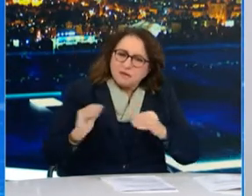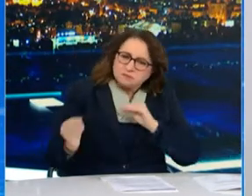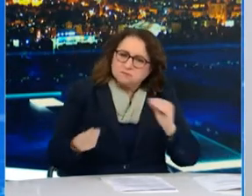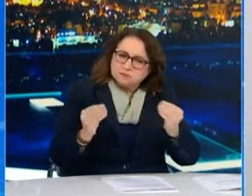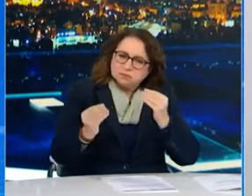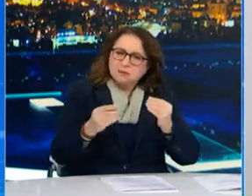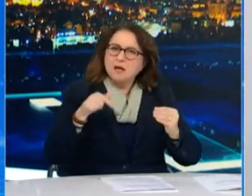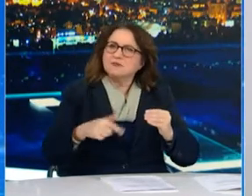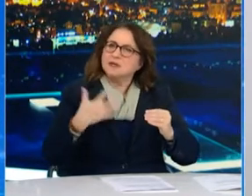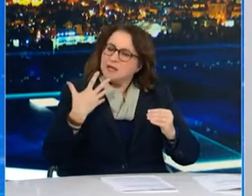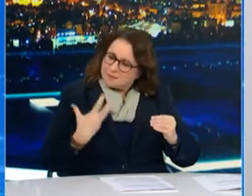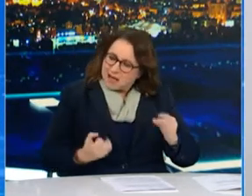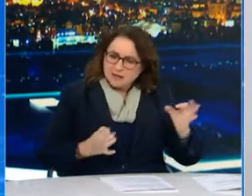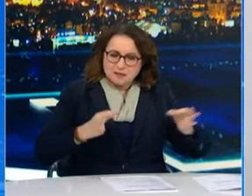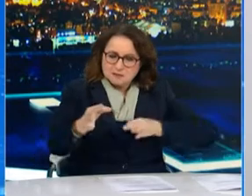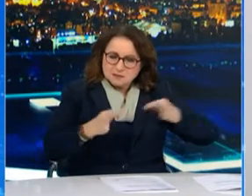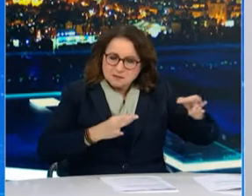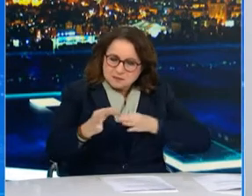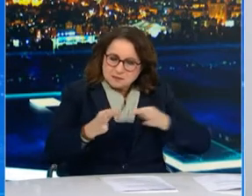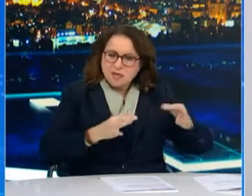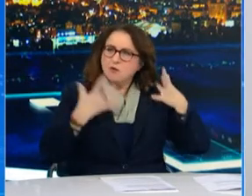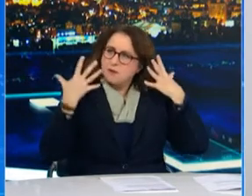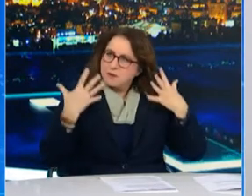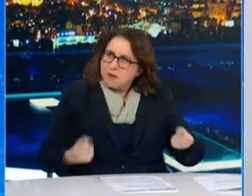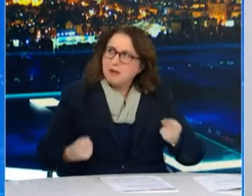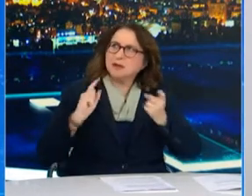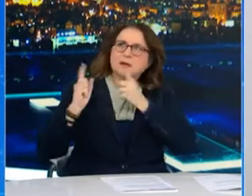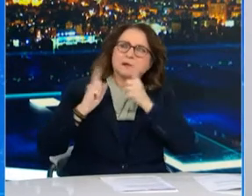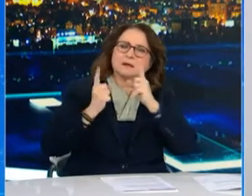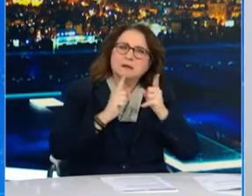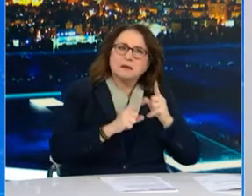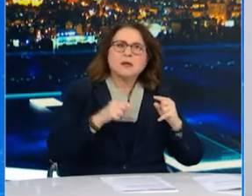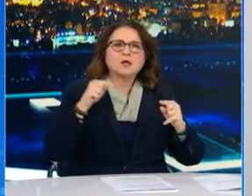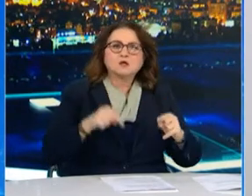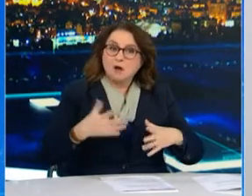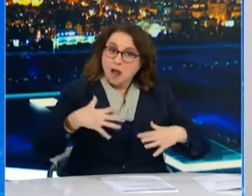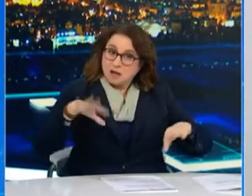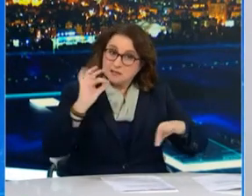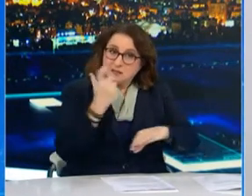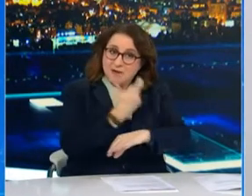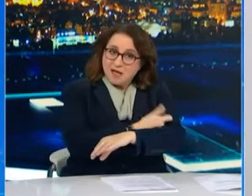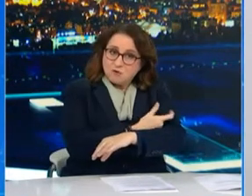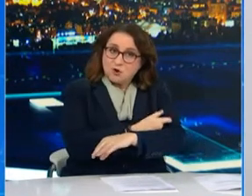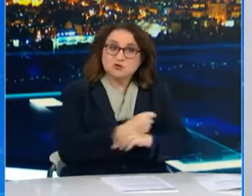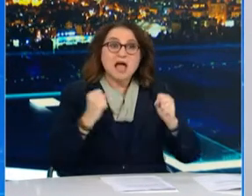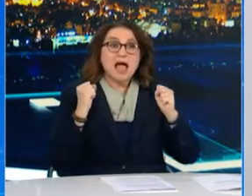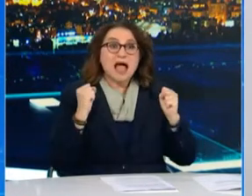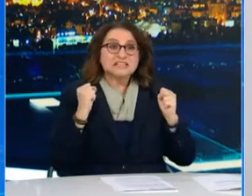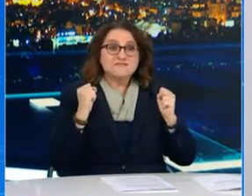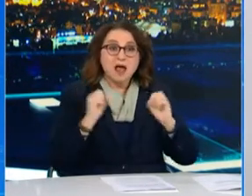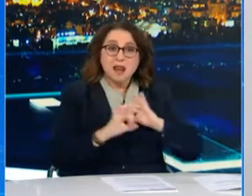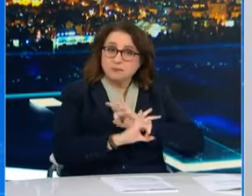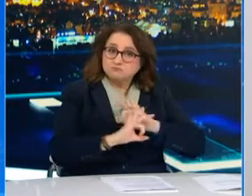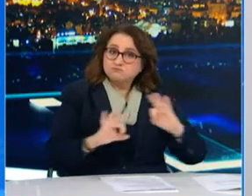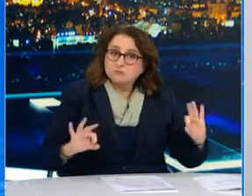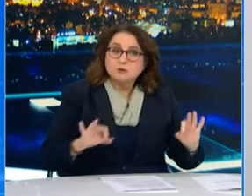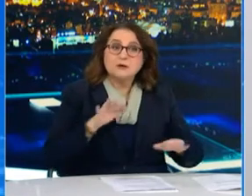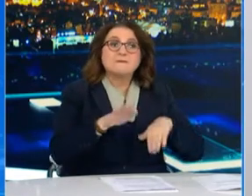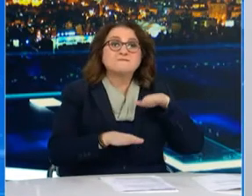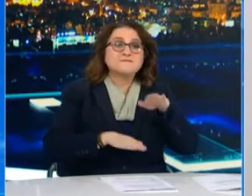οι εμβολιασμοί στην Ευρώπη έχουν ξεκινήσει, στη χώρα μας με ασφάλεια, με σταθερά βήματα,